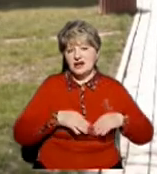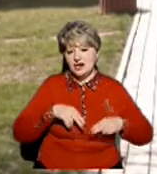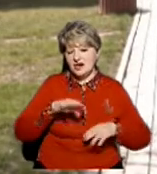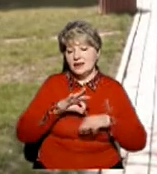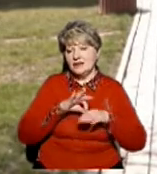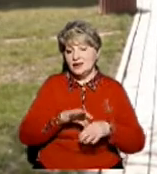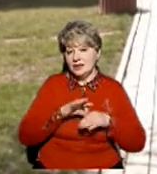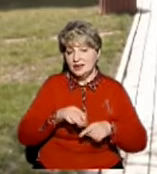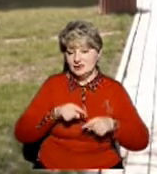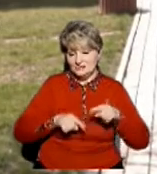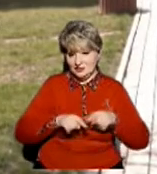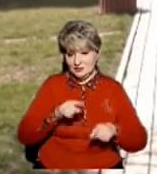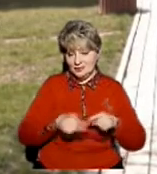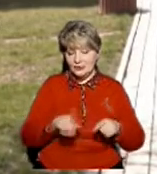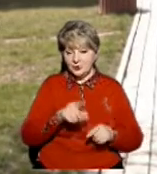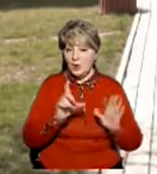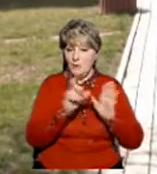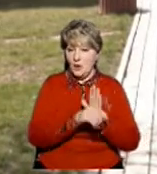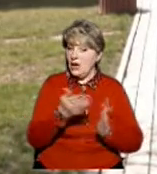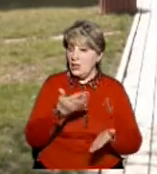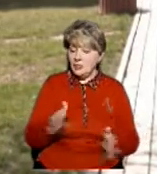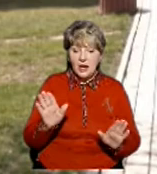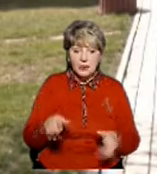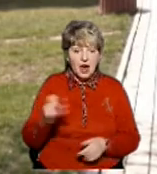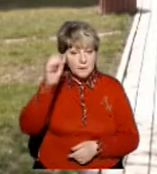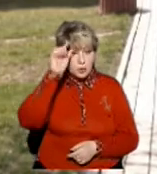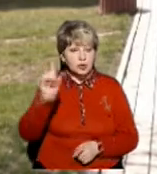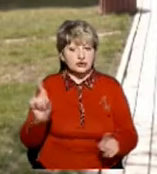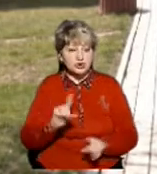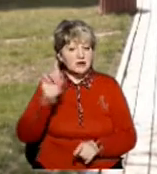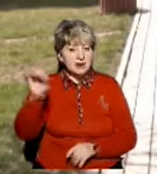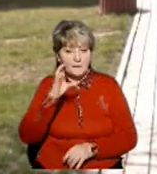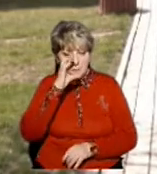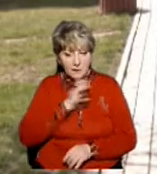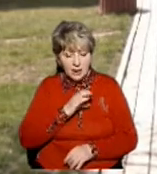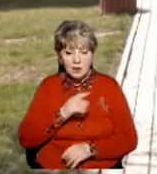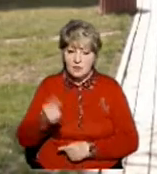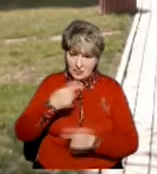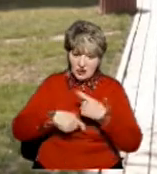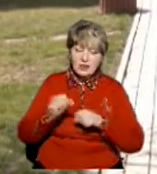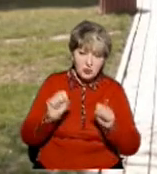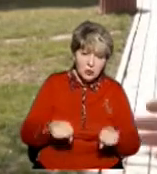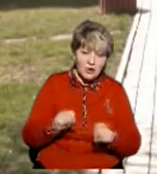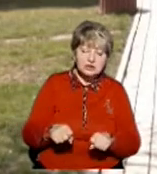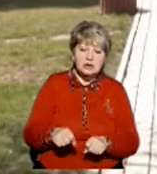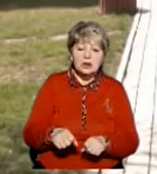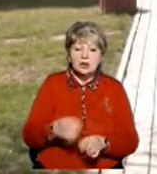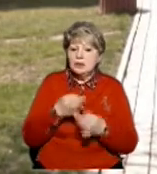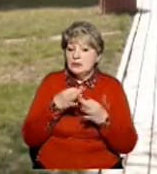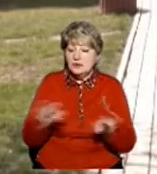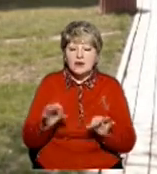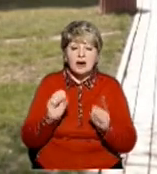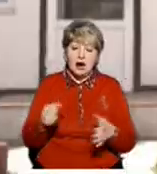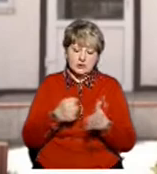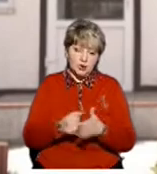зробилися. Поїхали, ну кажуть, не дай Бог, що можна, я говорю, навіть геть не дзвоните, день, ніч, ви просто їдете як